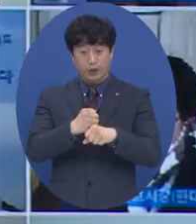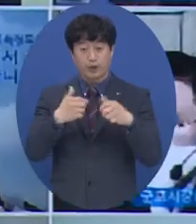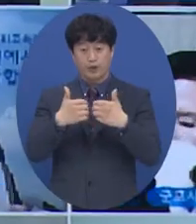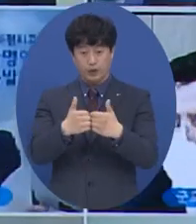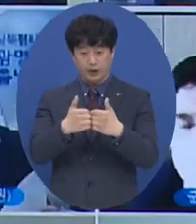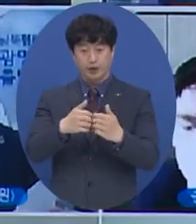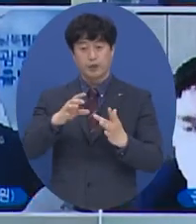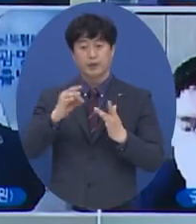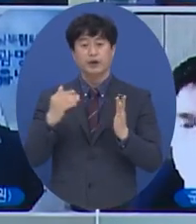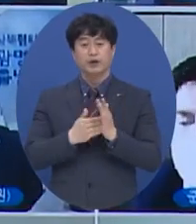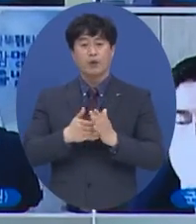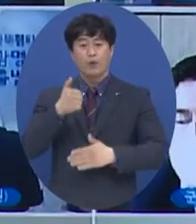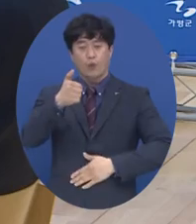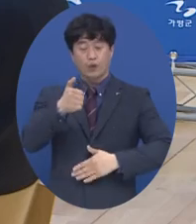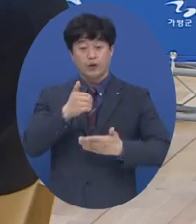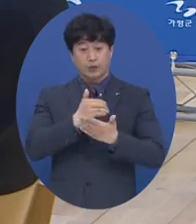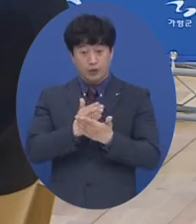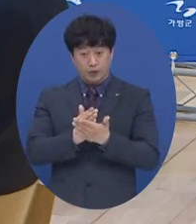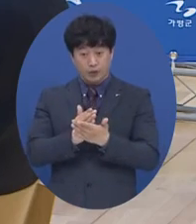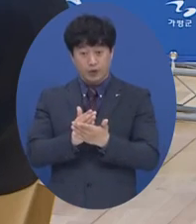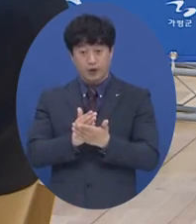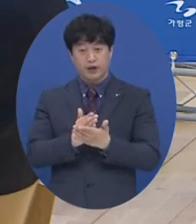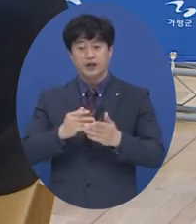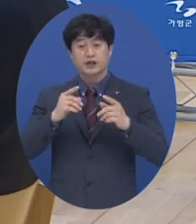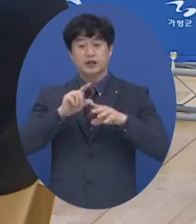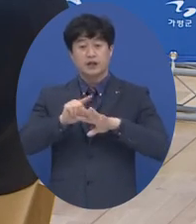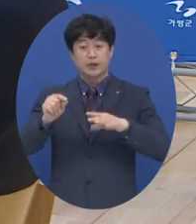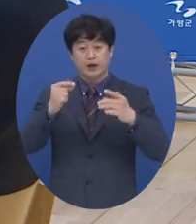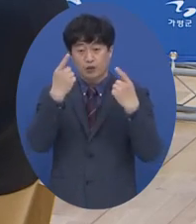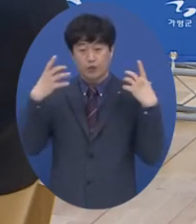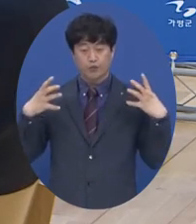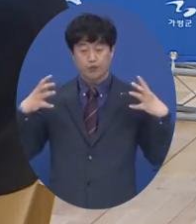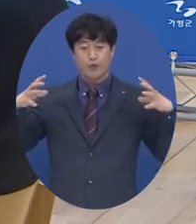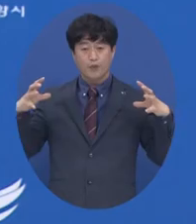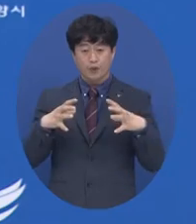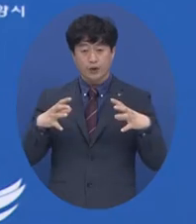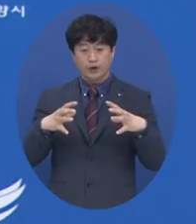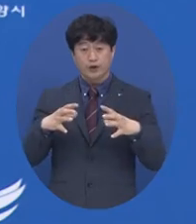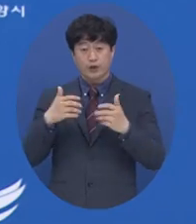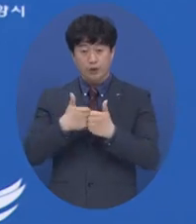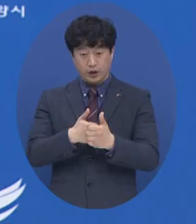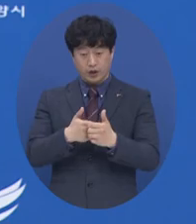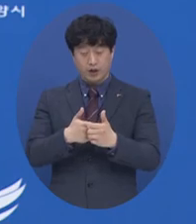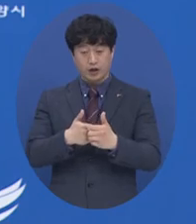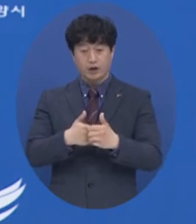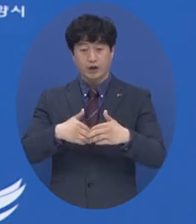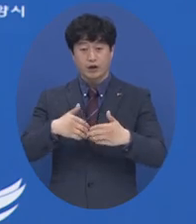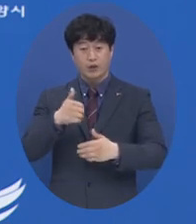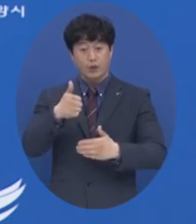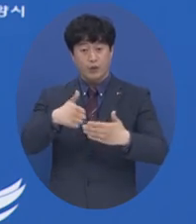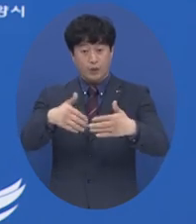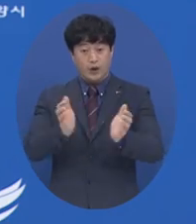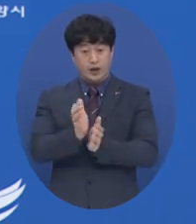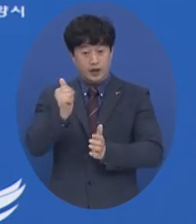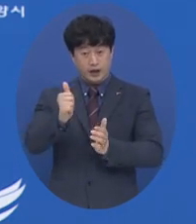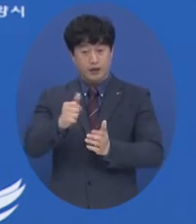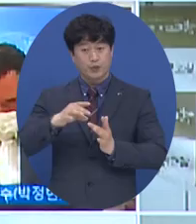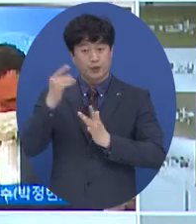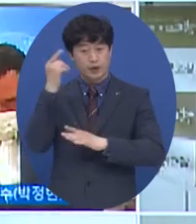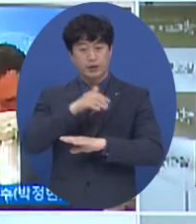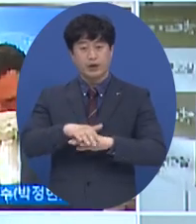총회를 꼽았습니다. 50개가 넘는 지방정부가 참여하는 총회를 열고 회장단을 선출할